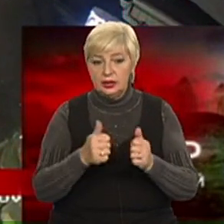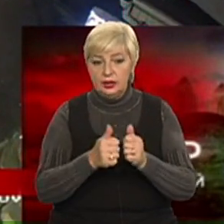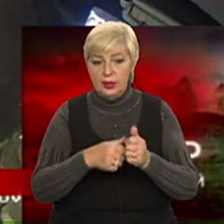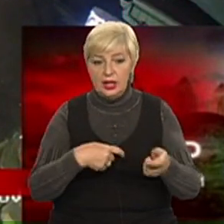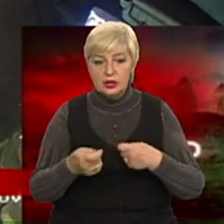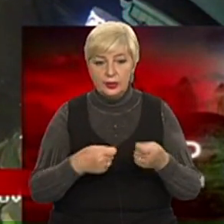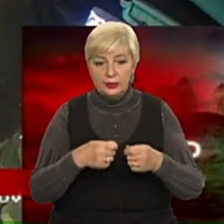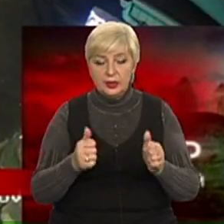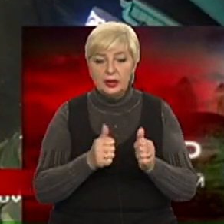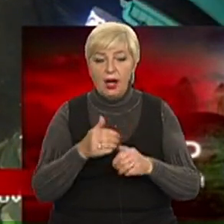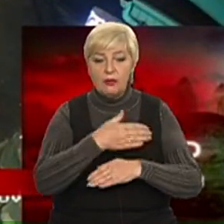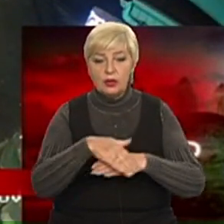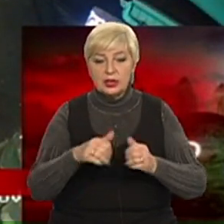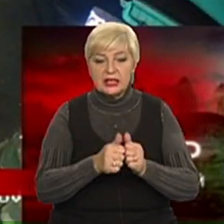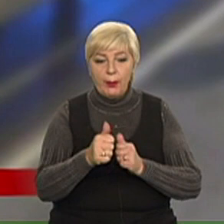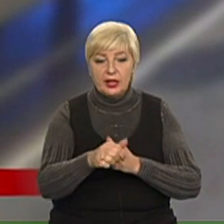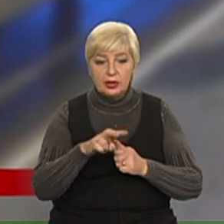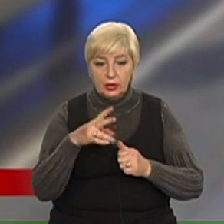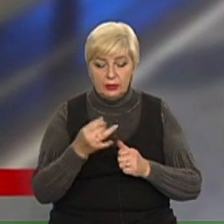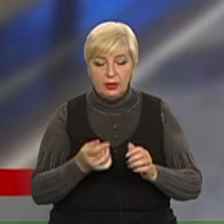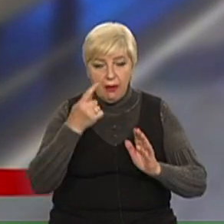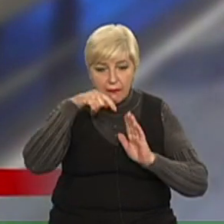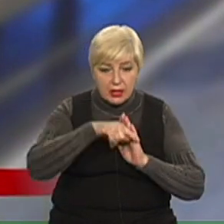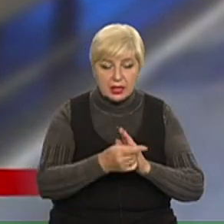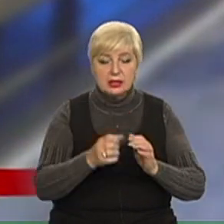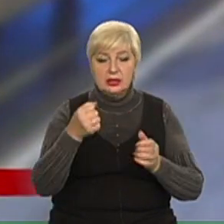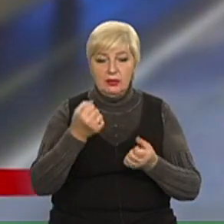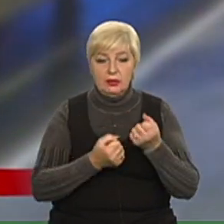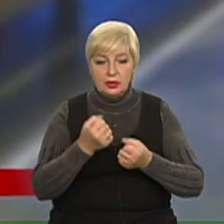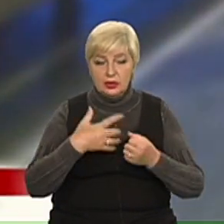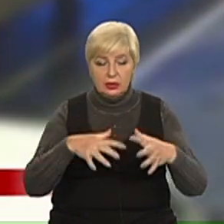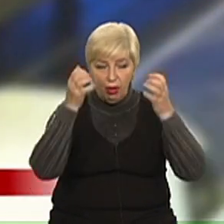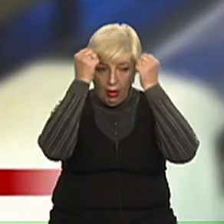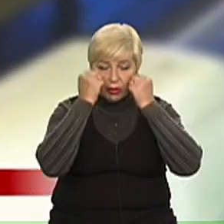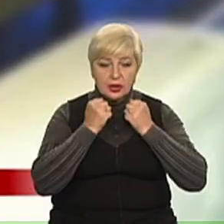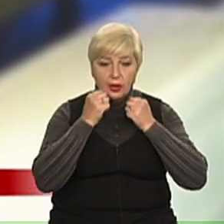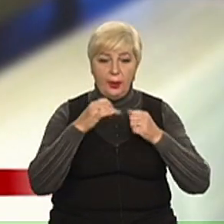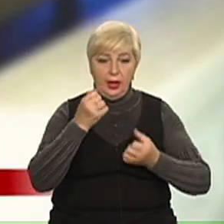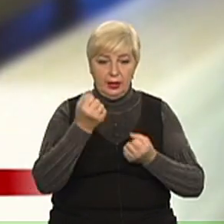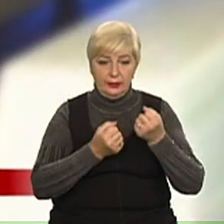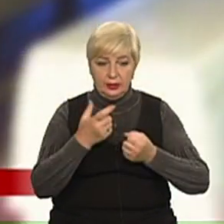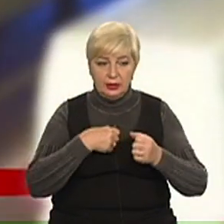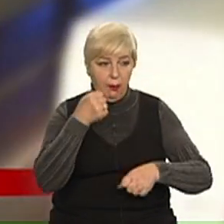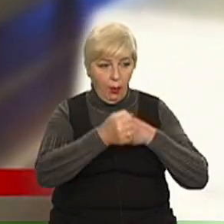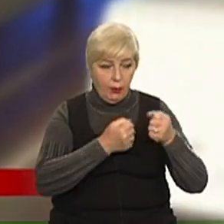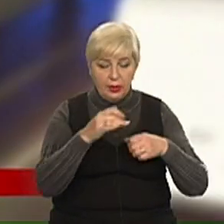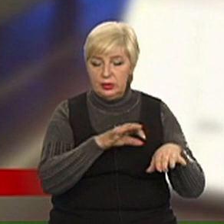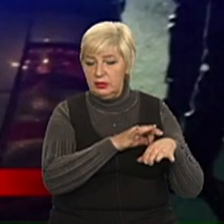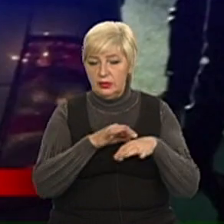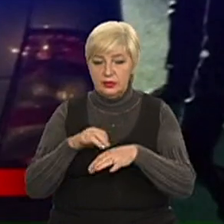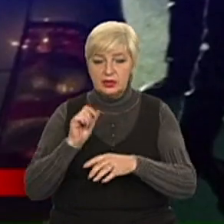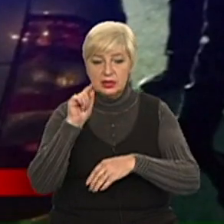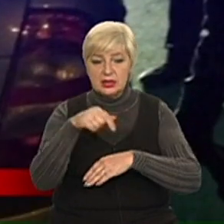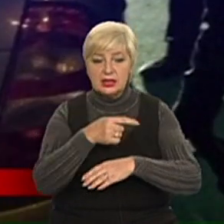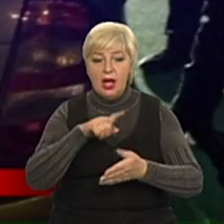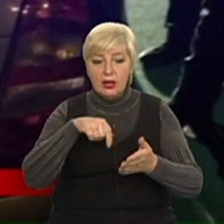на вулиці Передовій. Невідомі вдерлись до автомобіля, наділи шоферу на голову пакет, побили та вивезли за місто. Там у чоловіка